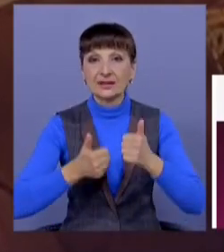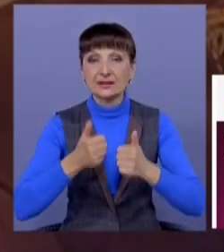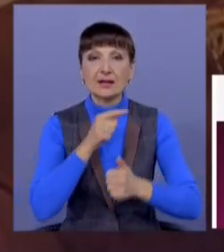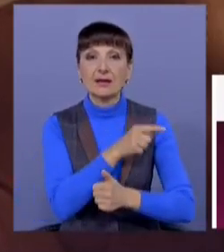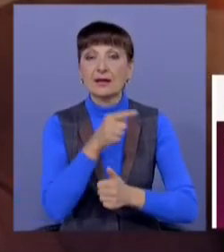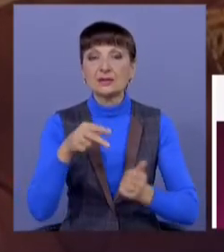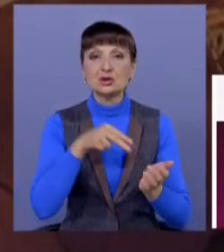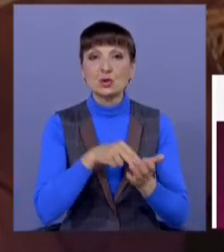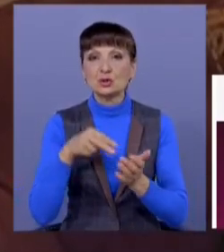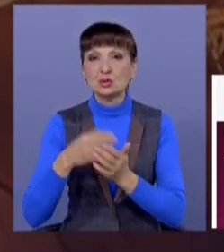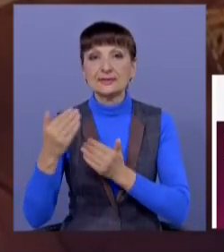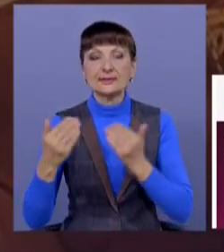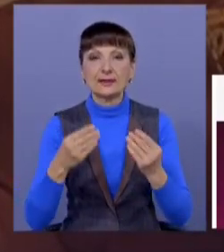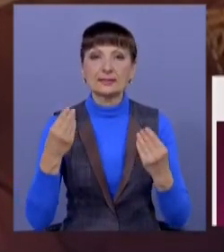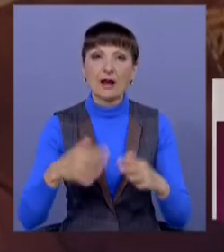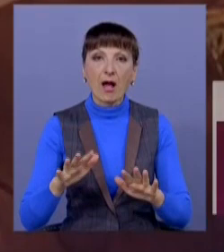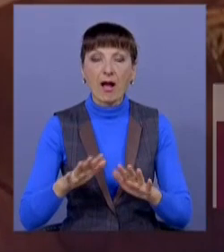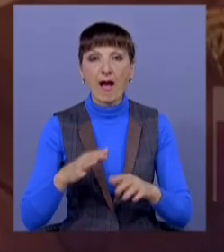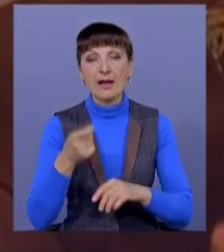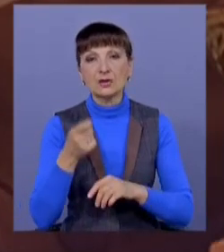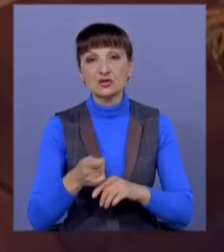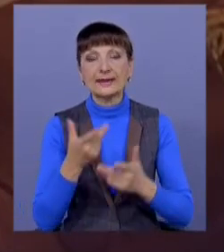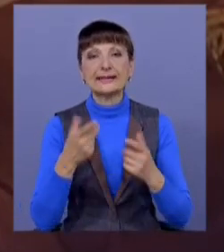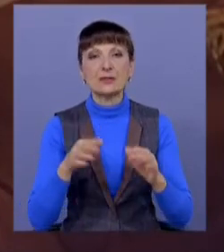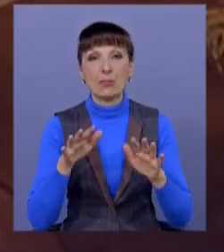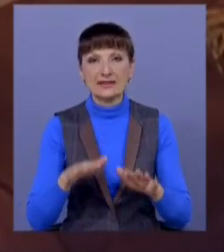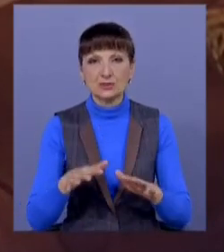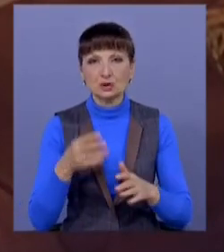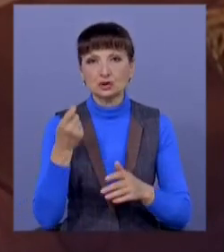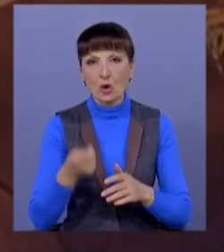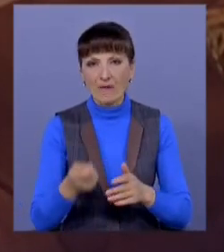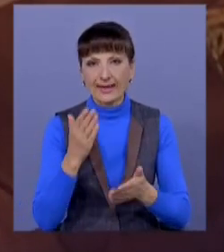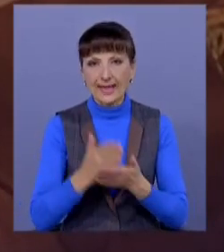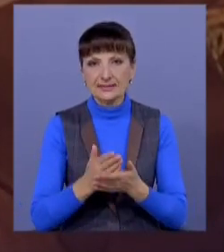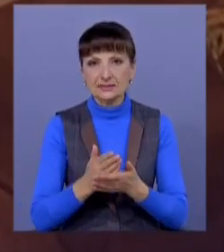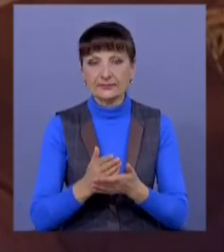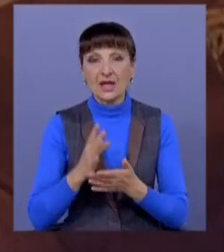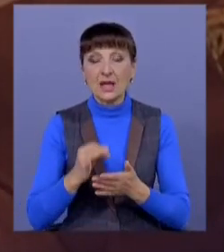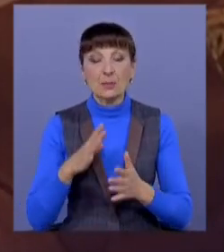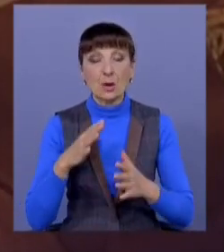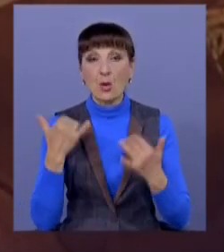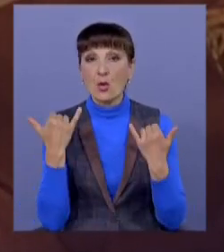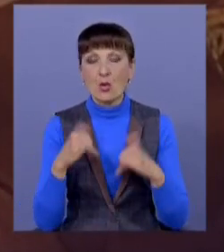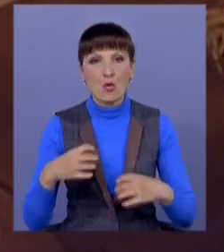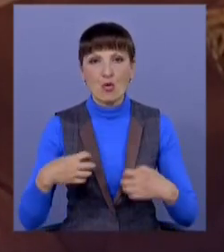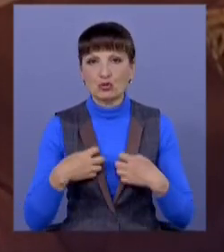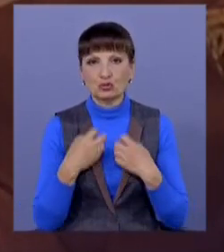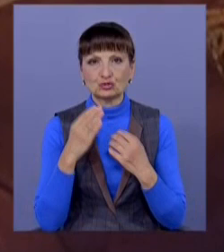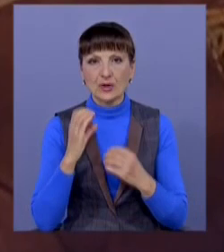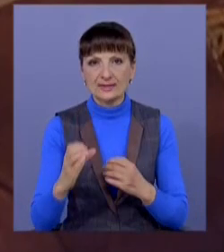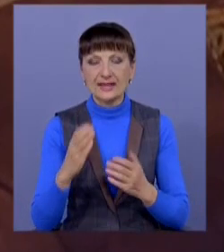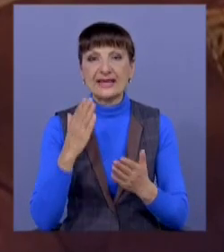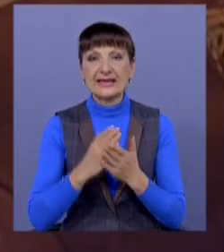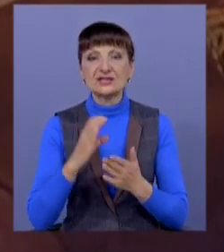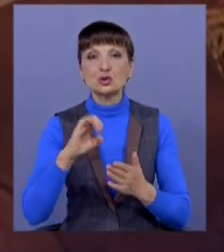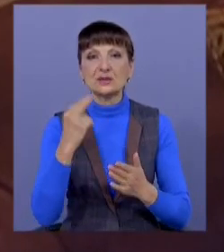они дорогие или нет, и в какой сети, в какой аптеке. И были в ужасе вообще. То есть вот есть такая